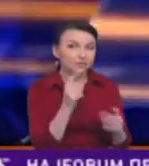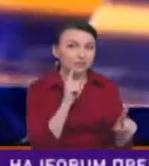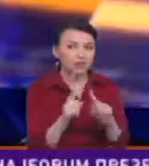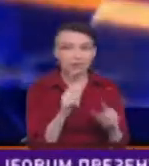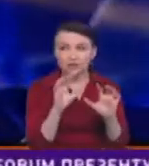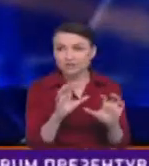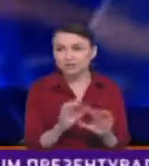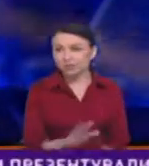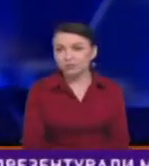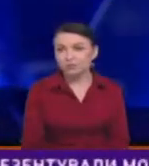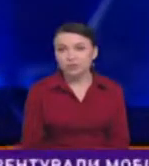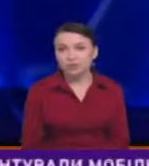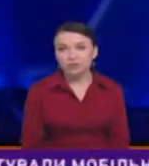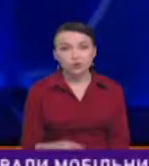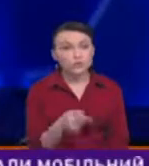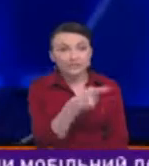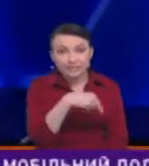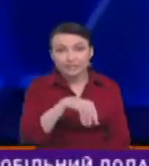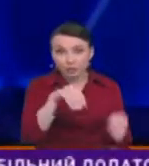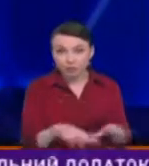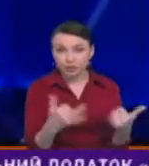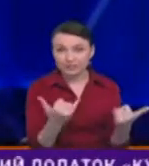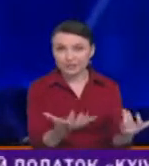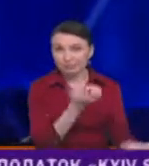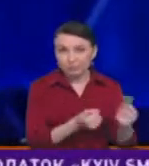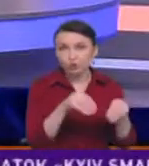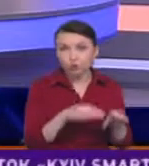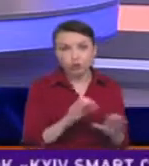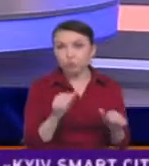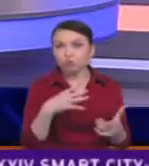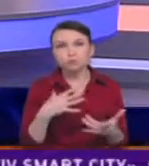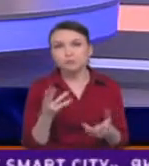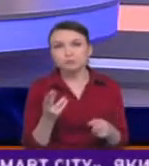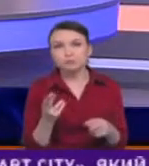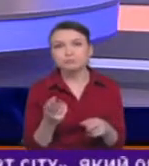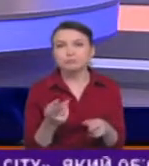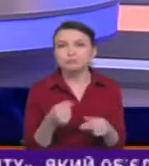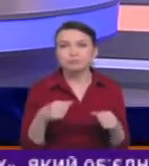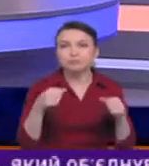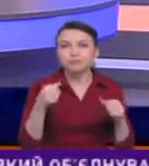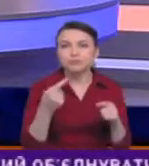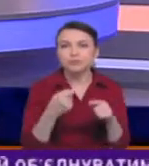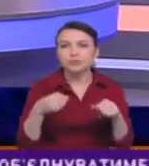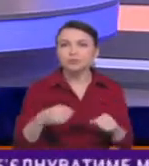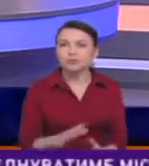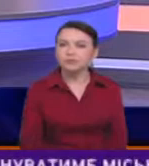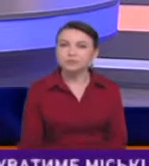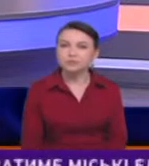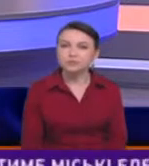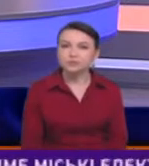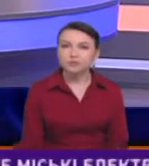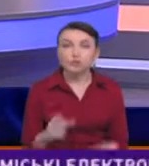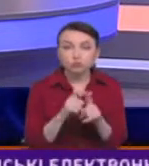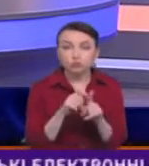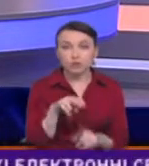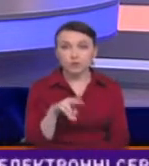бути нелегітимним. Оскаржені. Да? Тобто тому що дивиться, як дивиться на слово припинення. Я ще раз повторю,